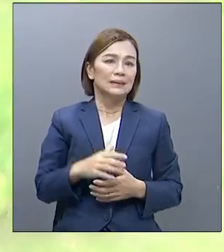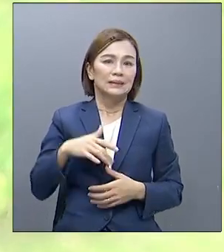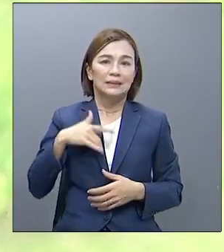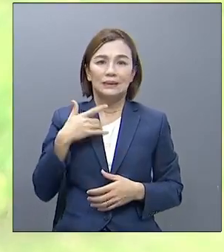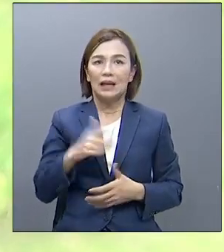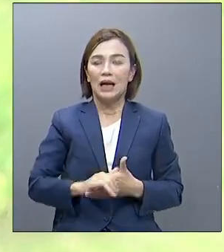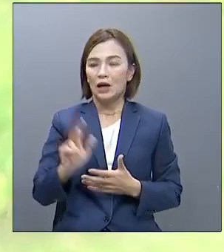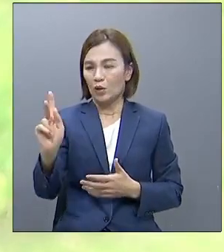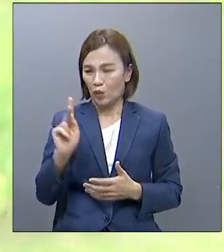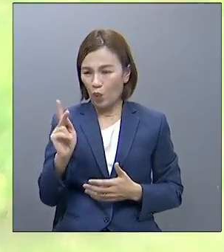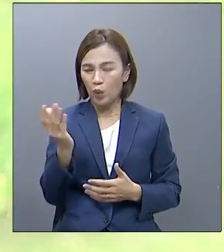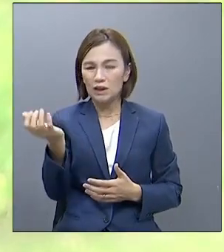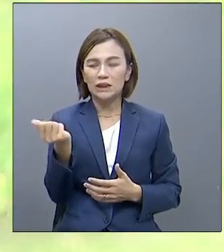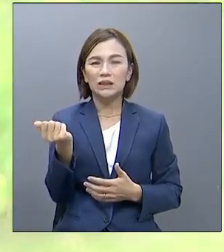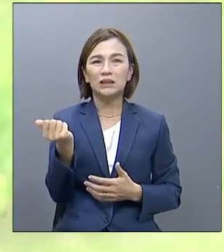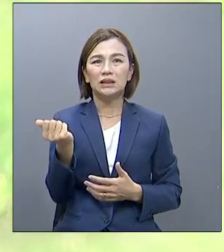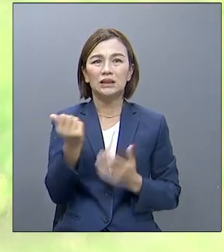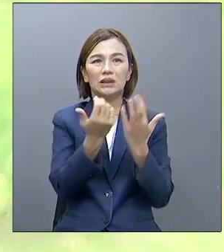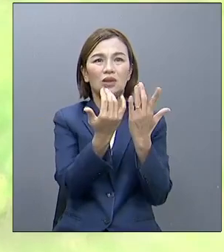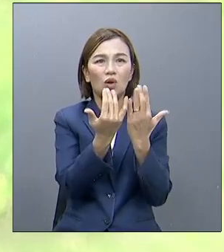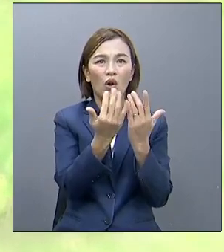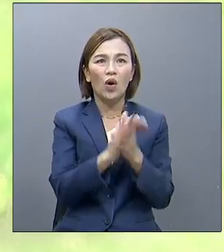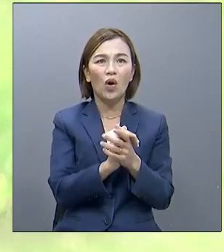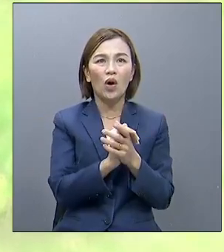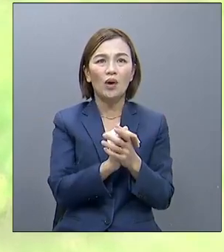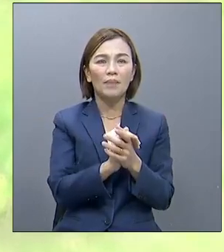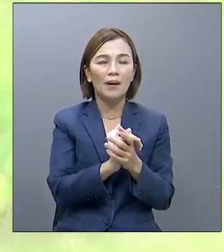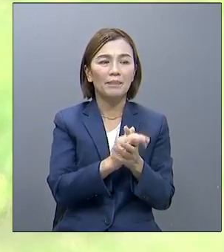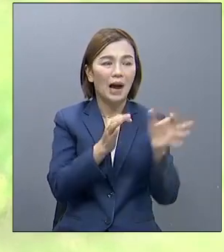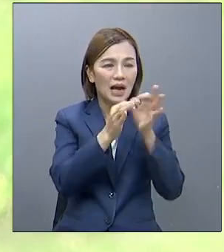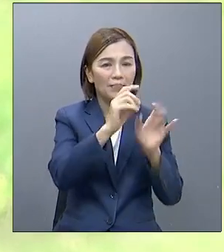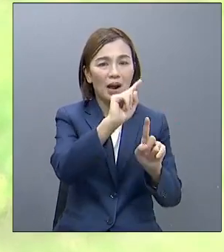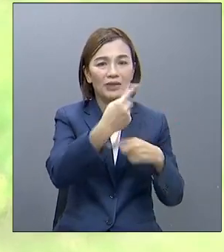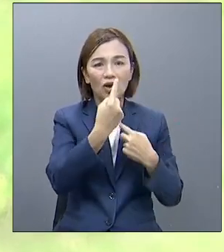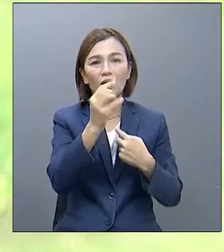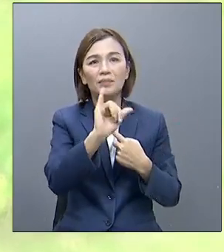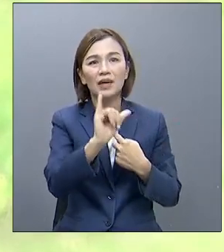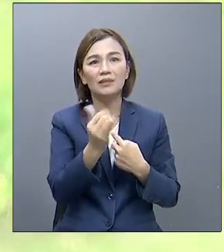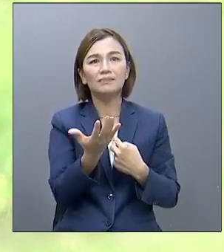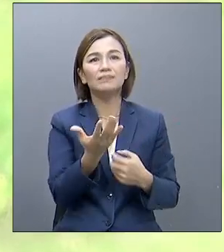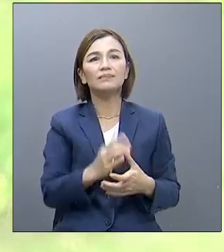อะแล้วก็รอคำชี้แจงจากหน่วยงานก็ยังไม่มีอะไรออกมาแล้ว